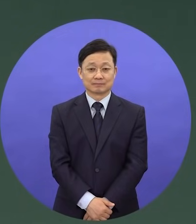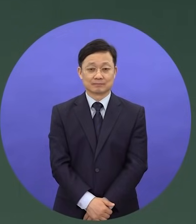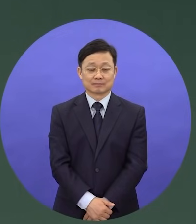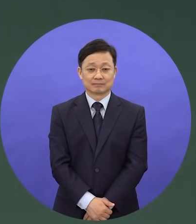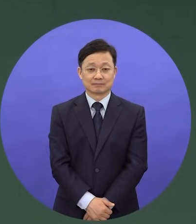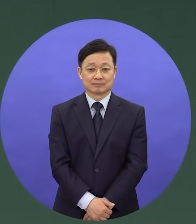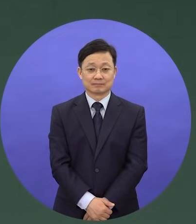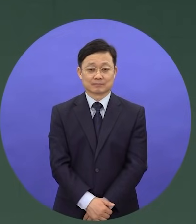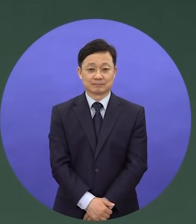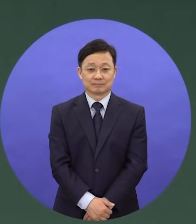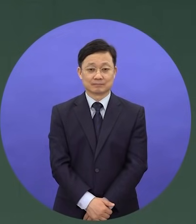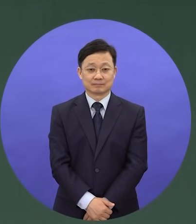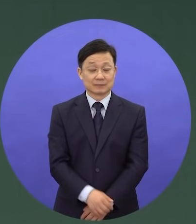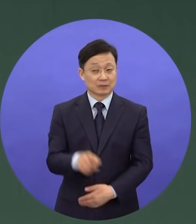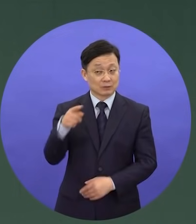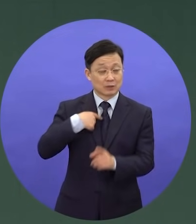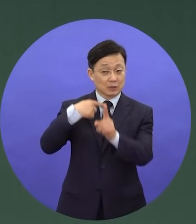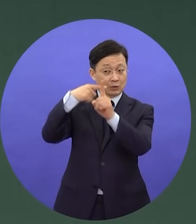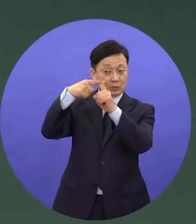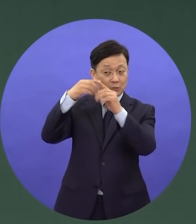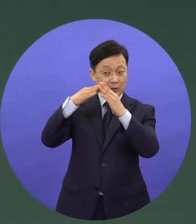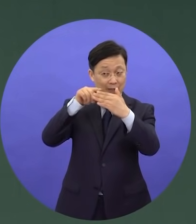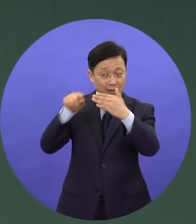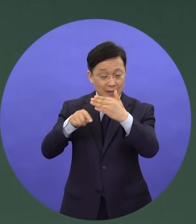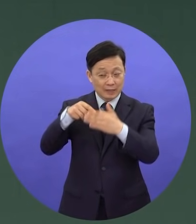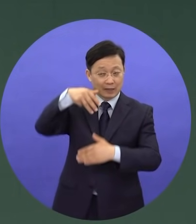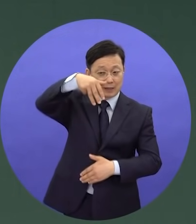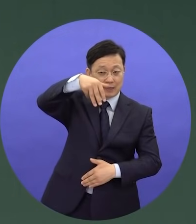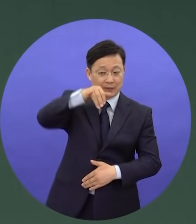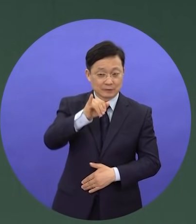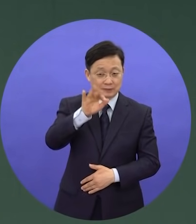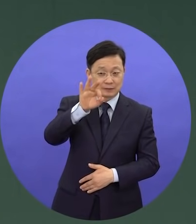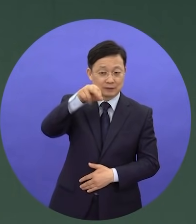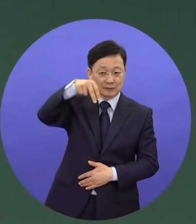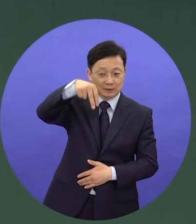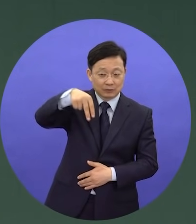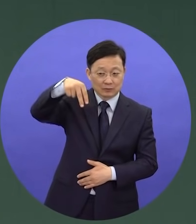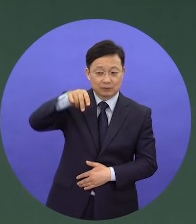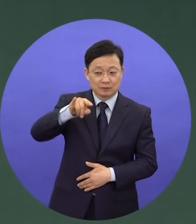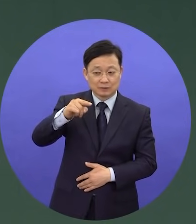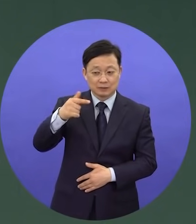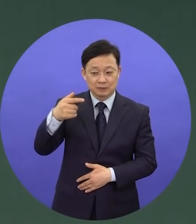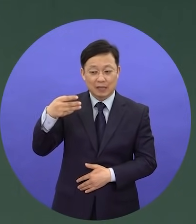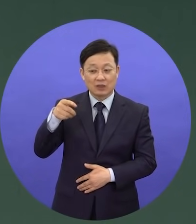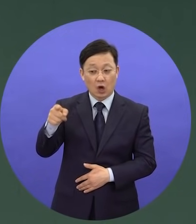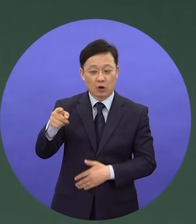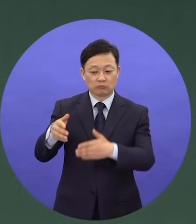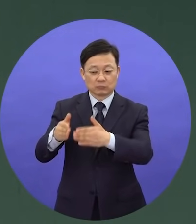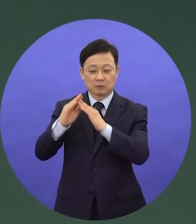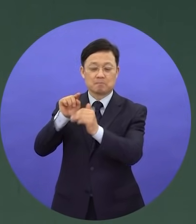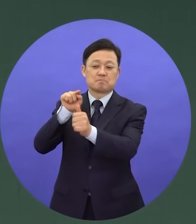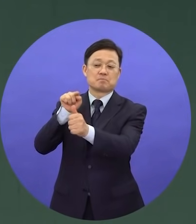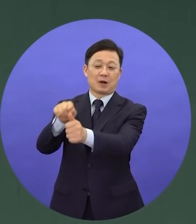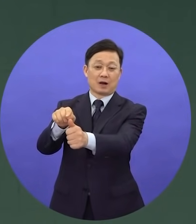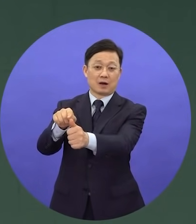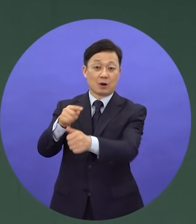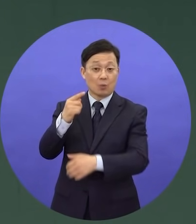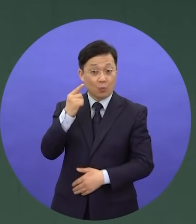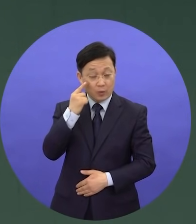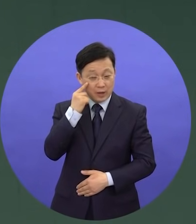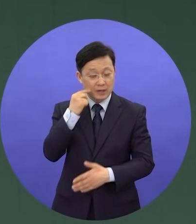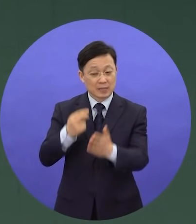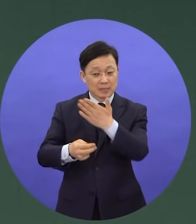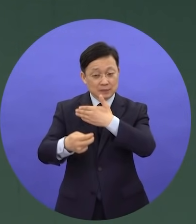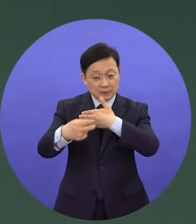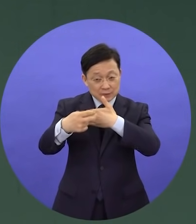교회다가 지금 그 치유산지를 한 이유는 과학적, 의학적, 복음적, 그 다음에